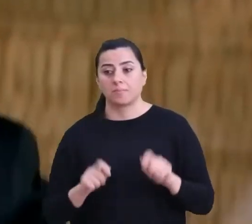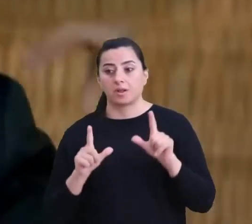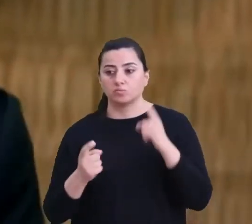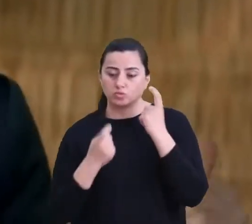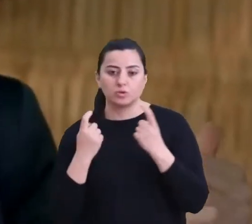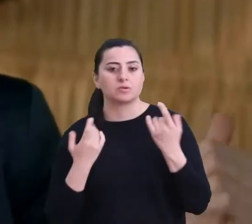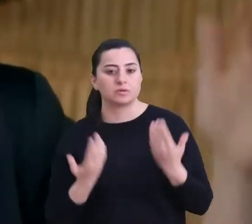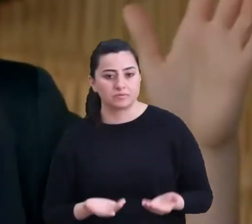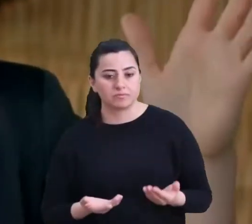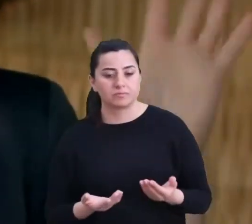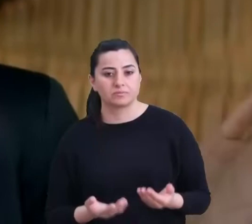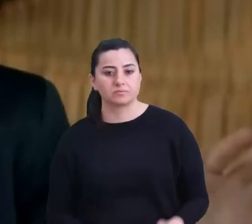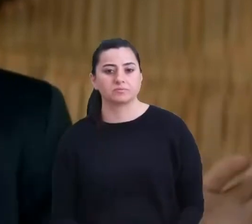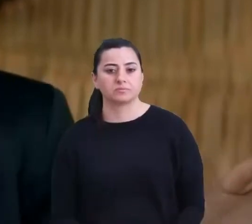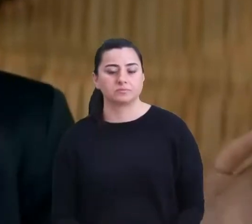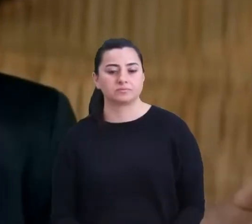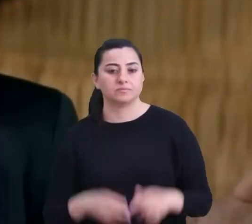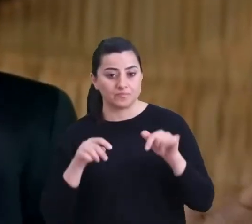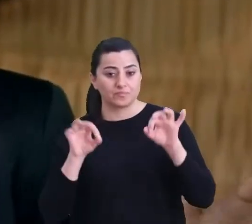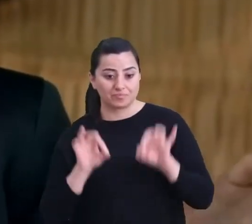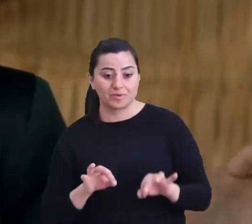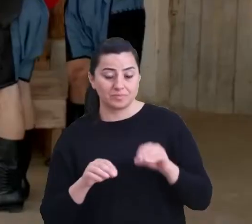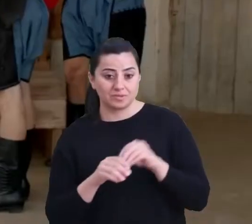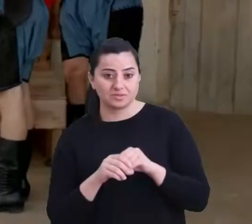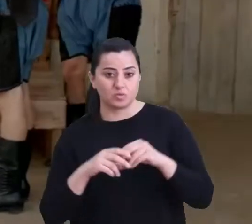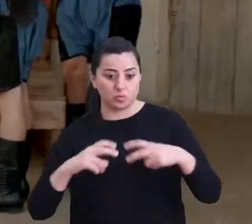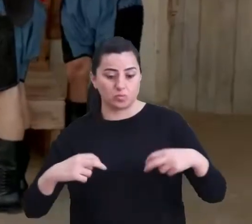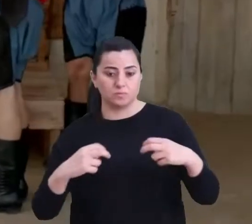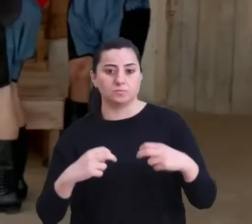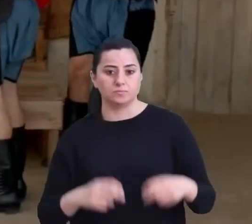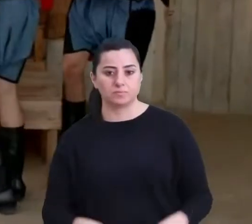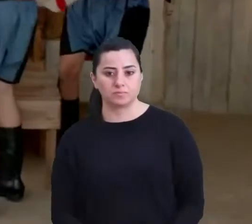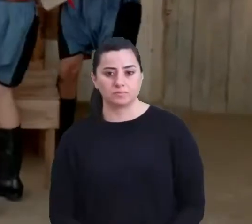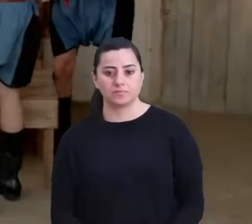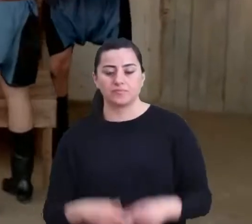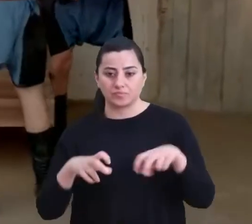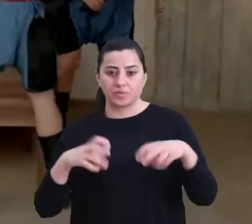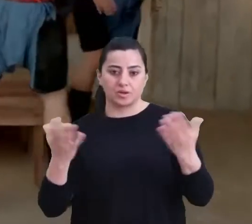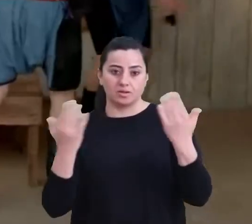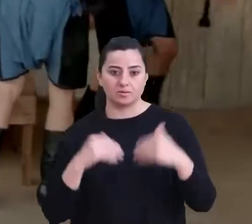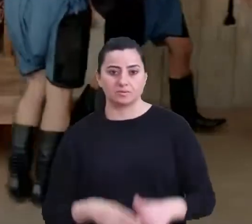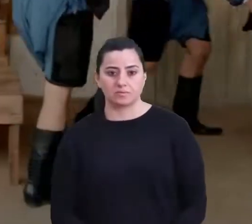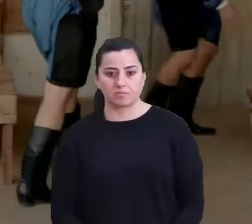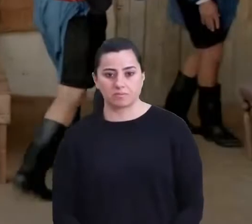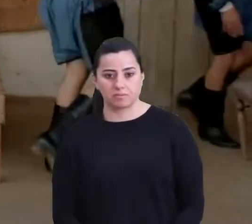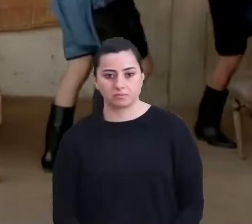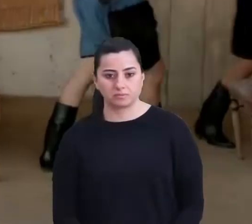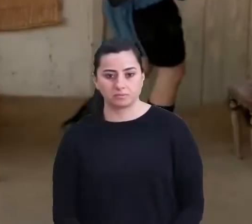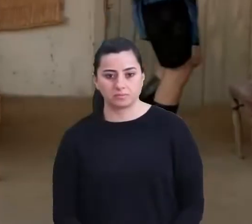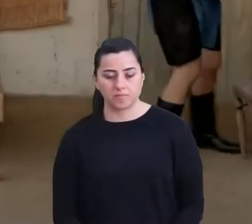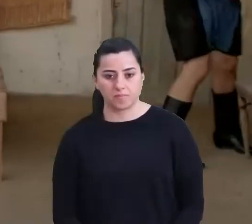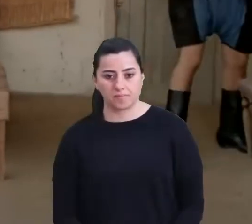düşünürler. Aynen. Şimdi başlamamız için oturmamız lazım. Süleyman, Emin bir sandalye getirin kendinize. Sen şunu al